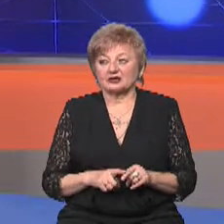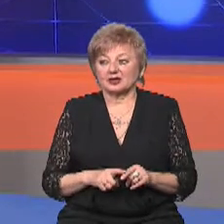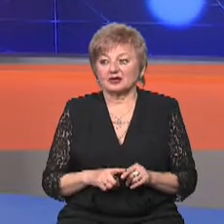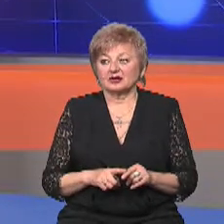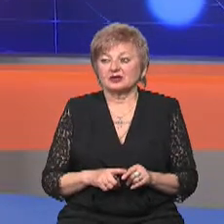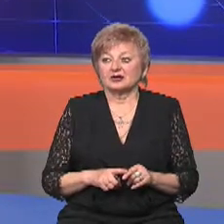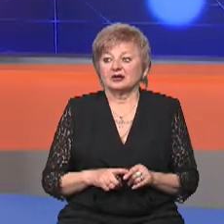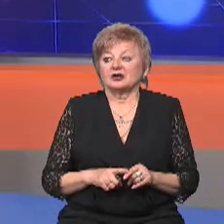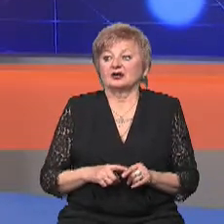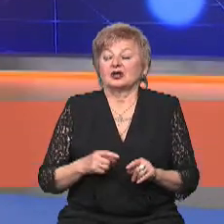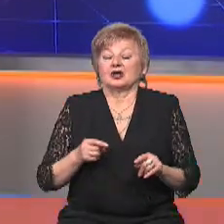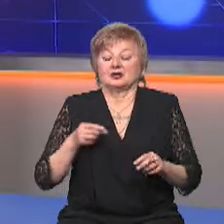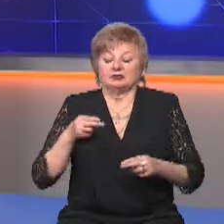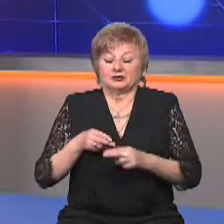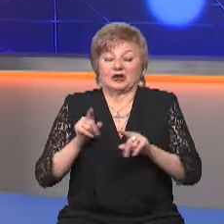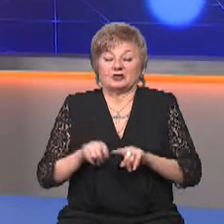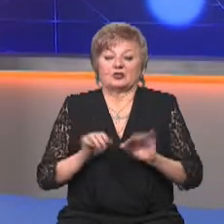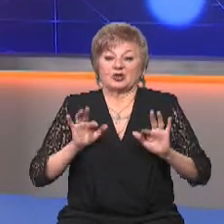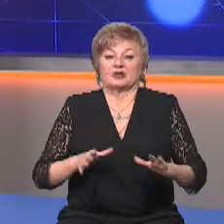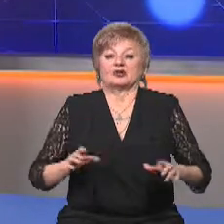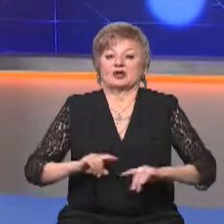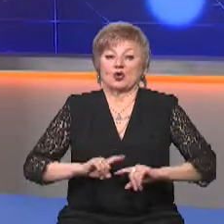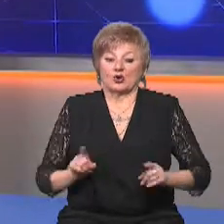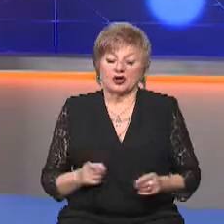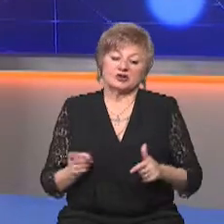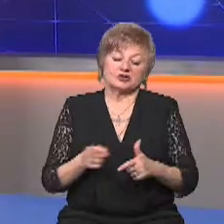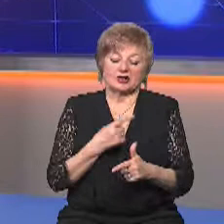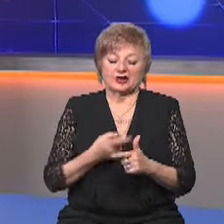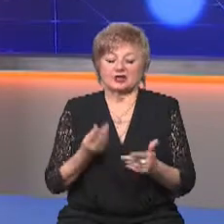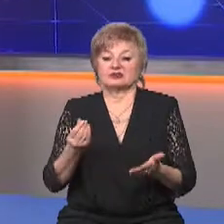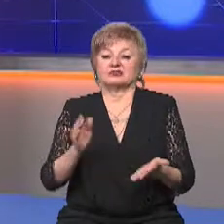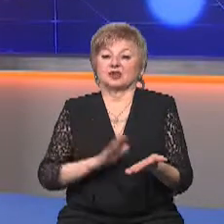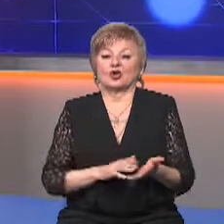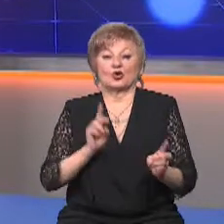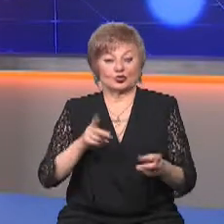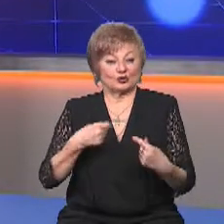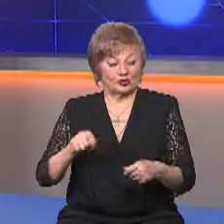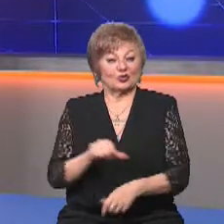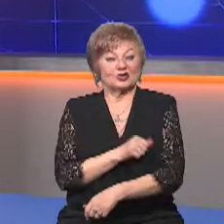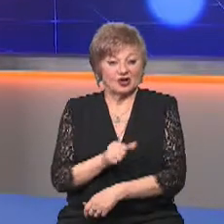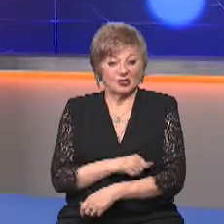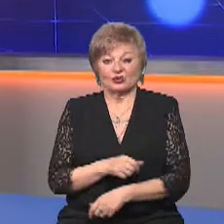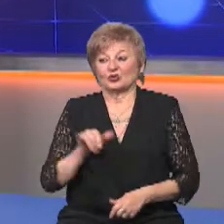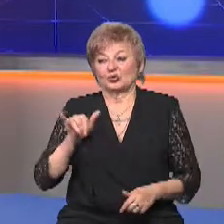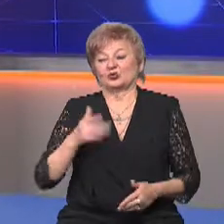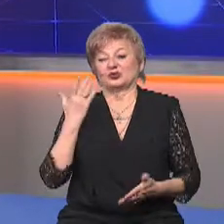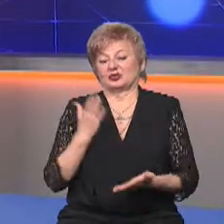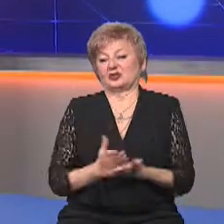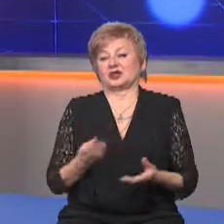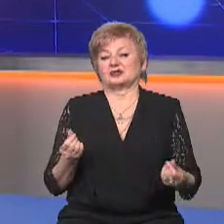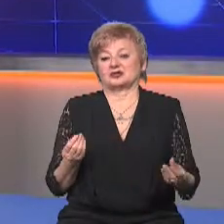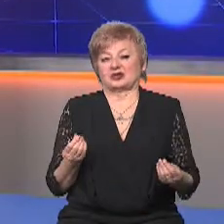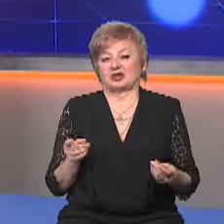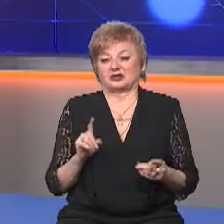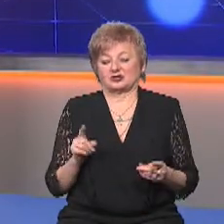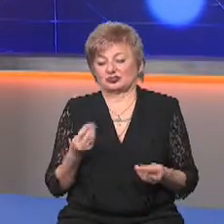Тобто запобіжного заходу, арешт або заставу. Зрозуміло, що у людей, які торгують наркотиками, в них є гроші для того, щоб